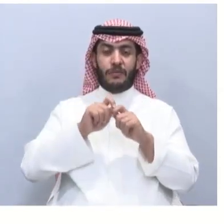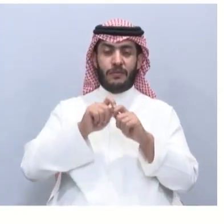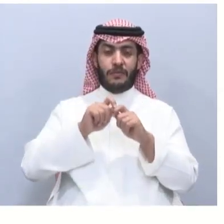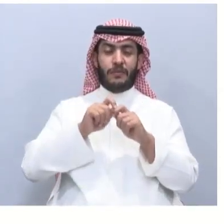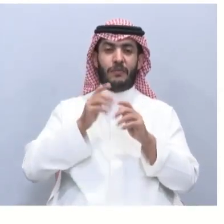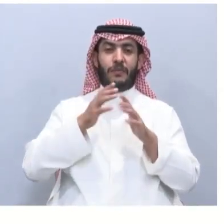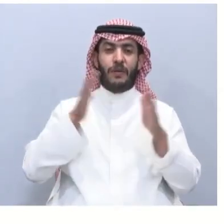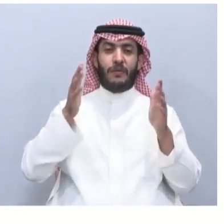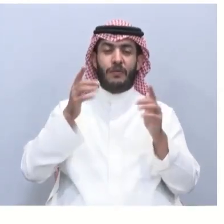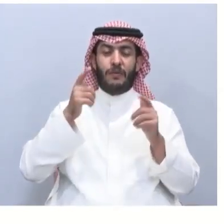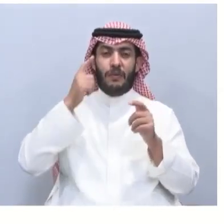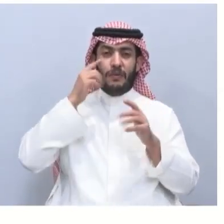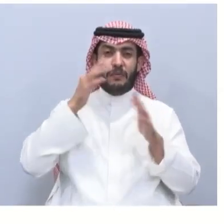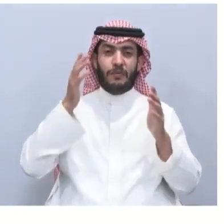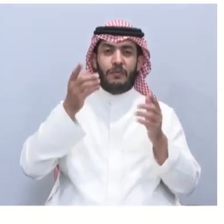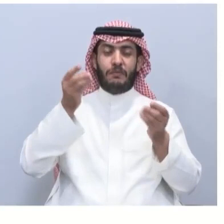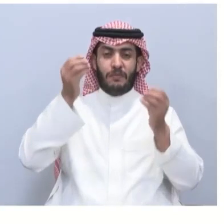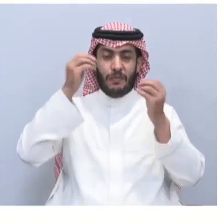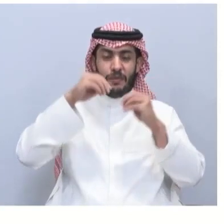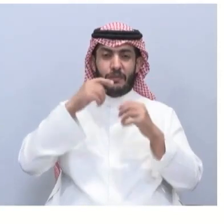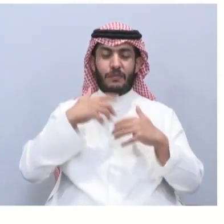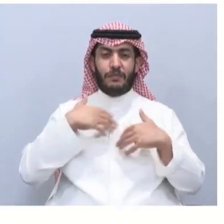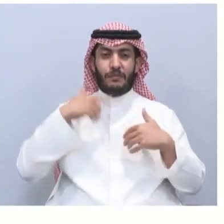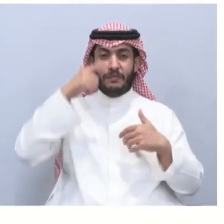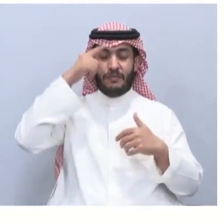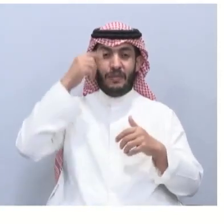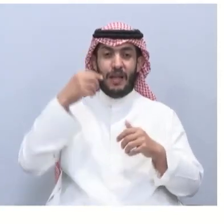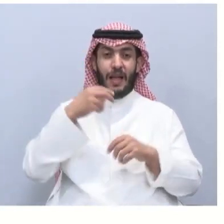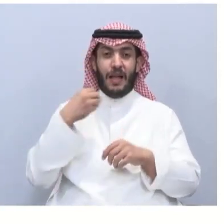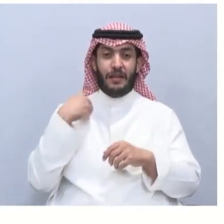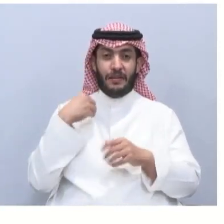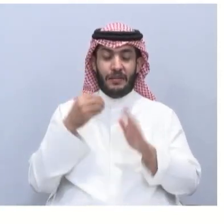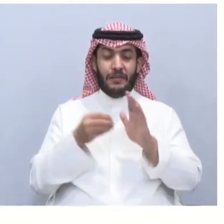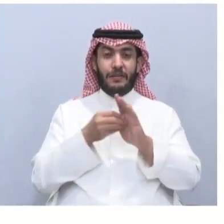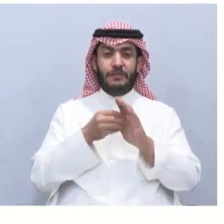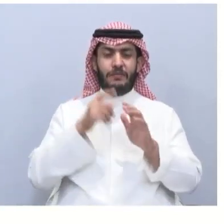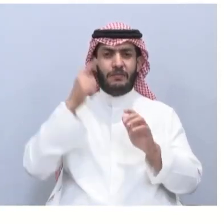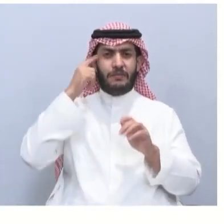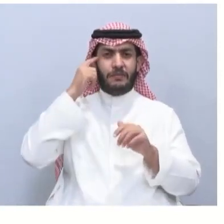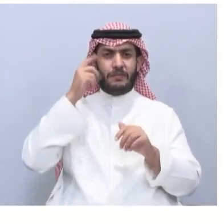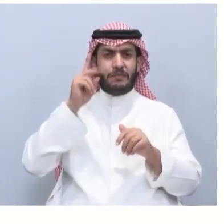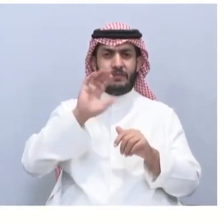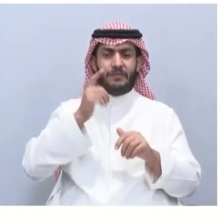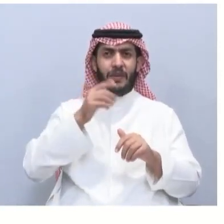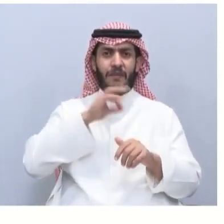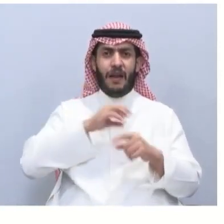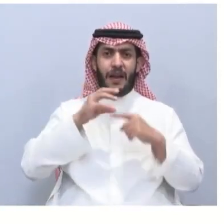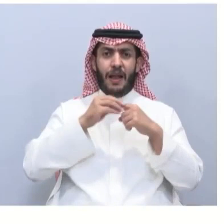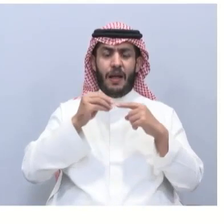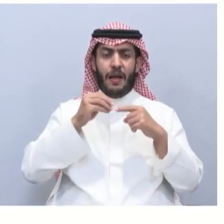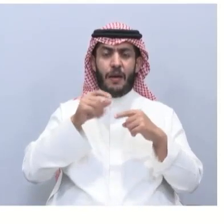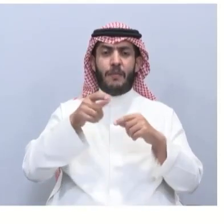واسع عليم يضاعف لمن يشاء فمن تصدق بصدقه فلا يظن ان ماله نقص